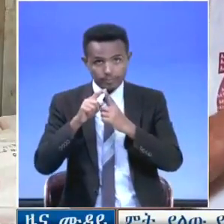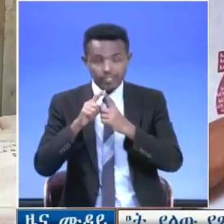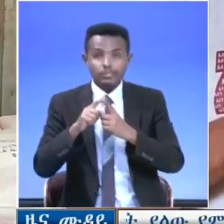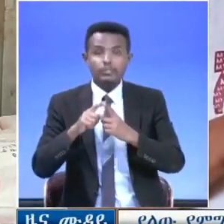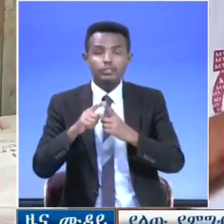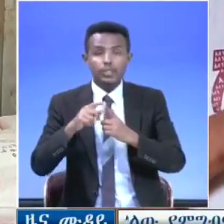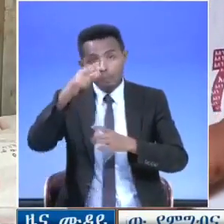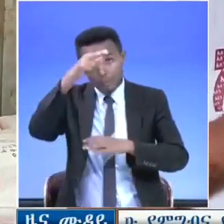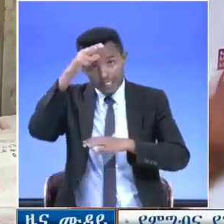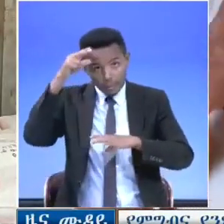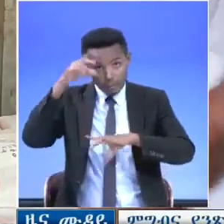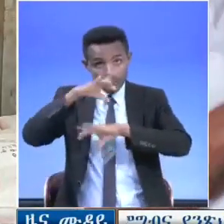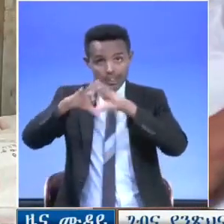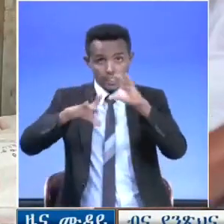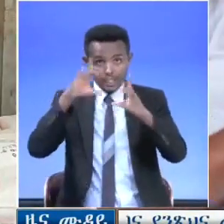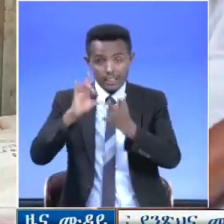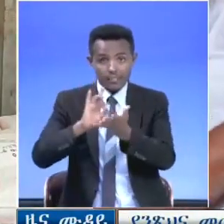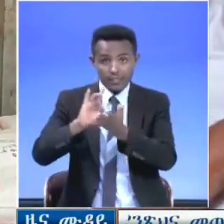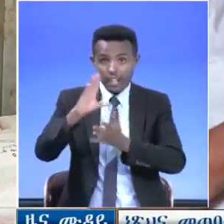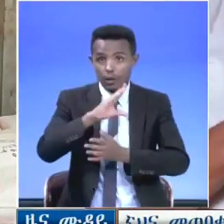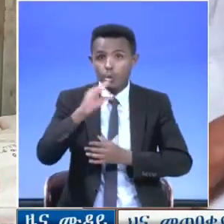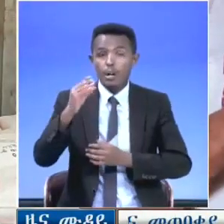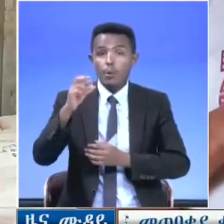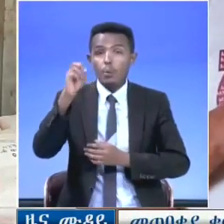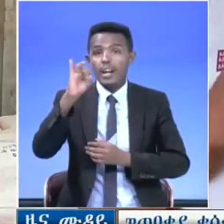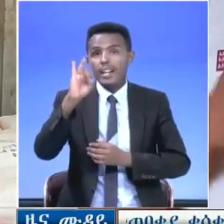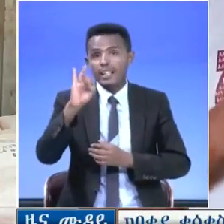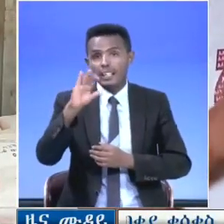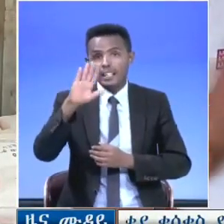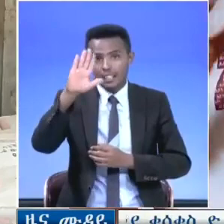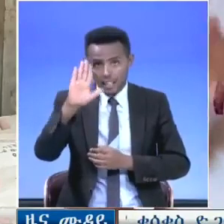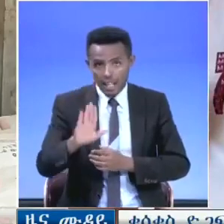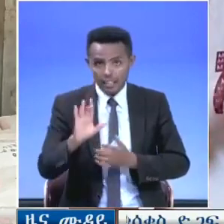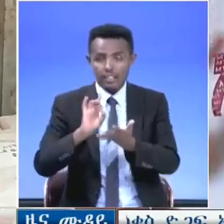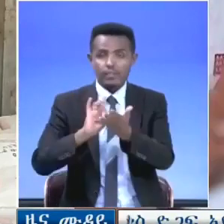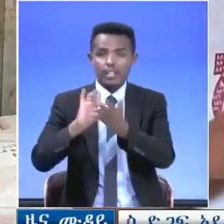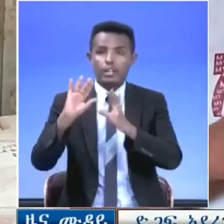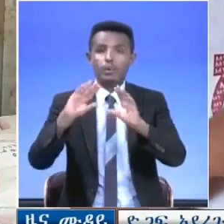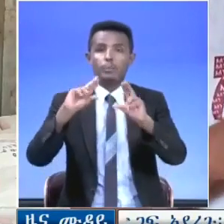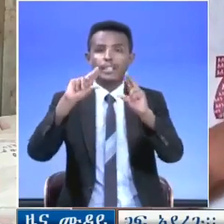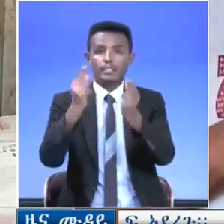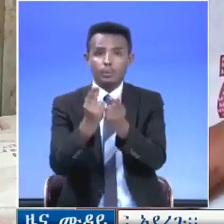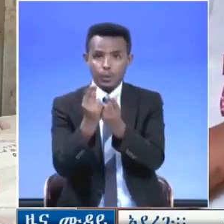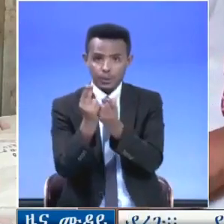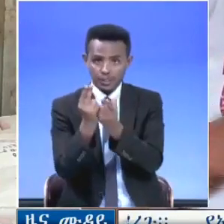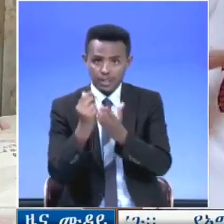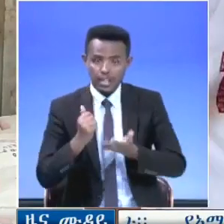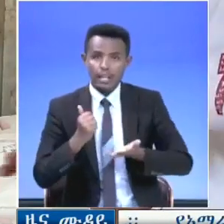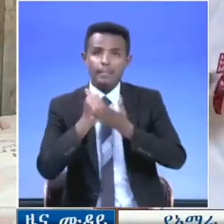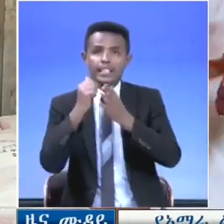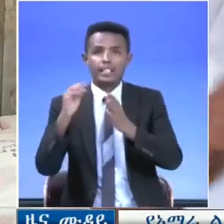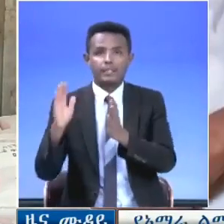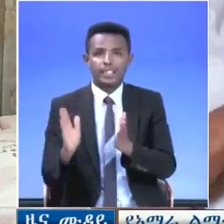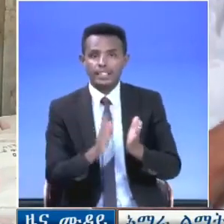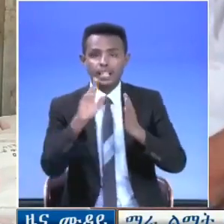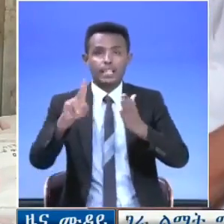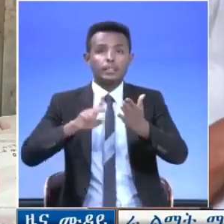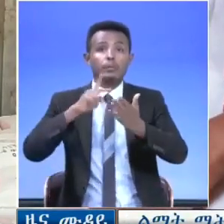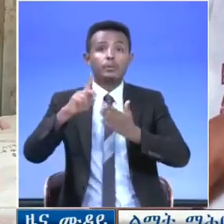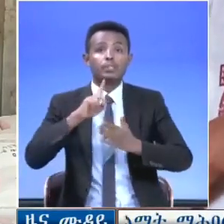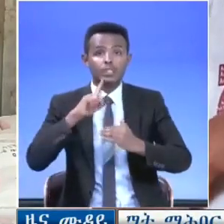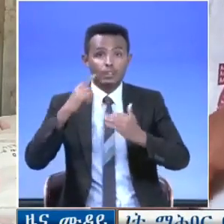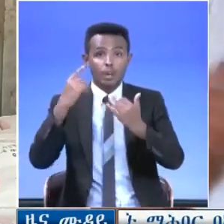በቤሻጉል ተፈናቀሉና በወልደጋ የተፈናቀሉ ቤተሰቦችን ለመደገፍ የተደራጀ ፕሮጀክት ነው። አሁን ለዚህ ለሆነ አንደኛ